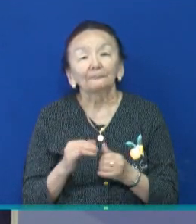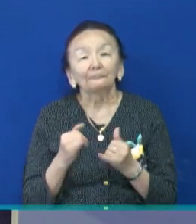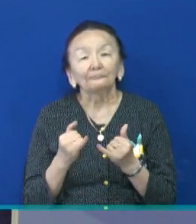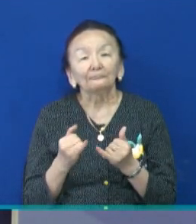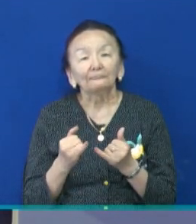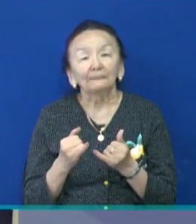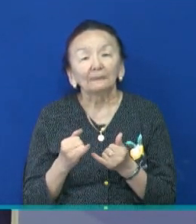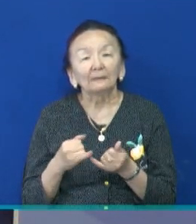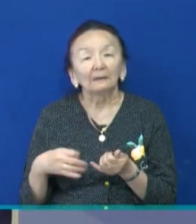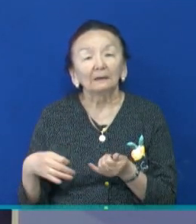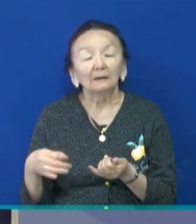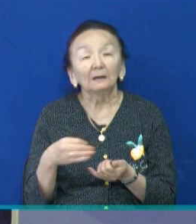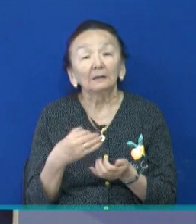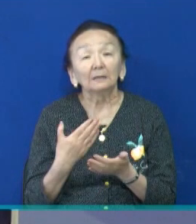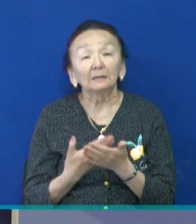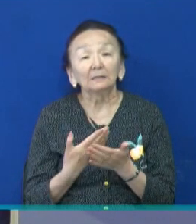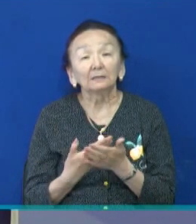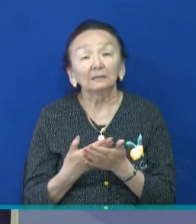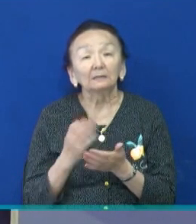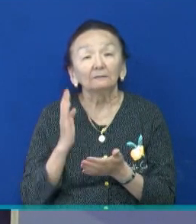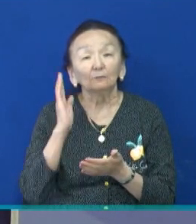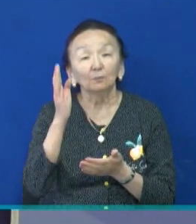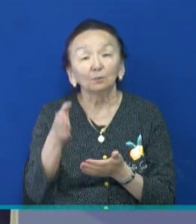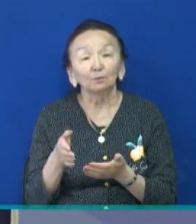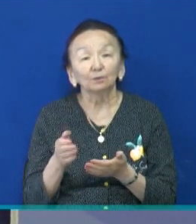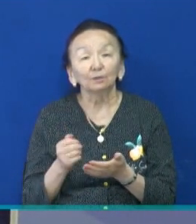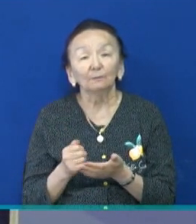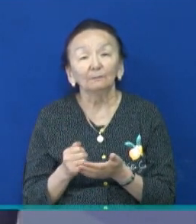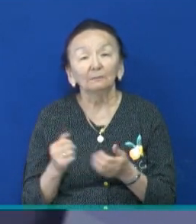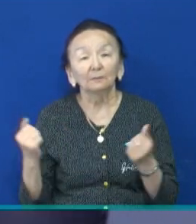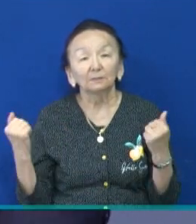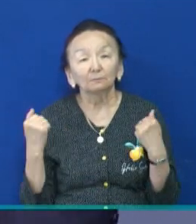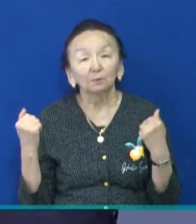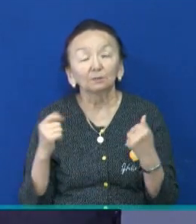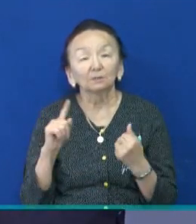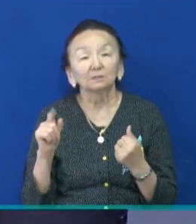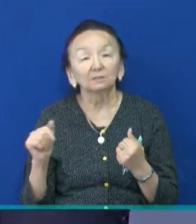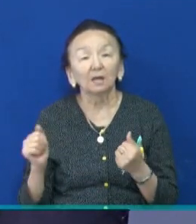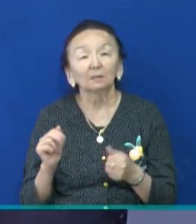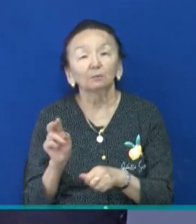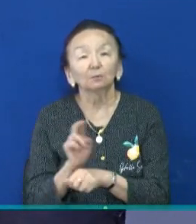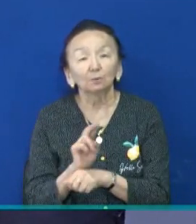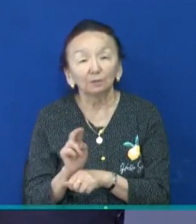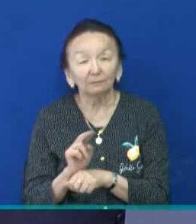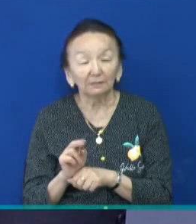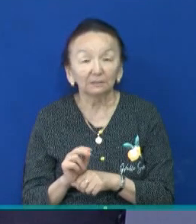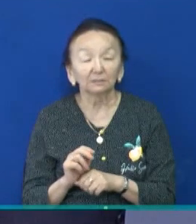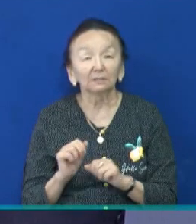күрделі ремонттан өткіземіз. Ал келешекте қазір бір спонсор компаниямыз істеватырмыз. Мүмкін